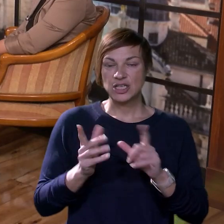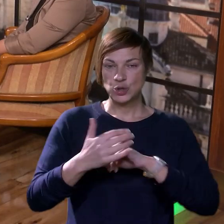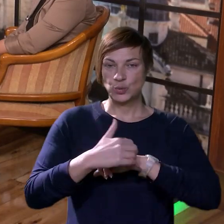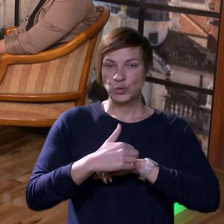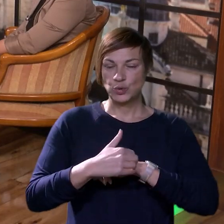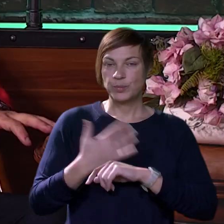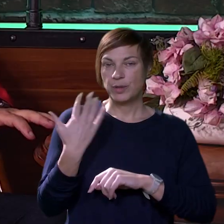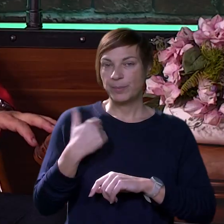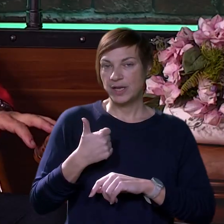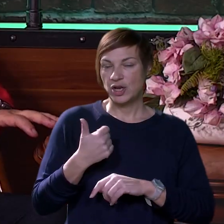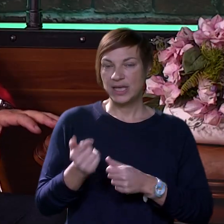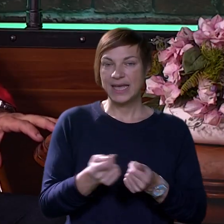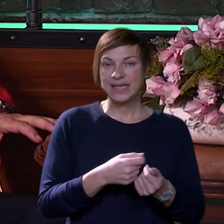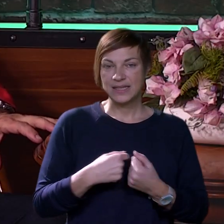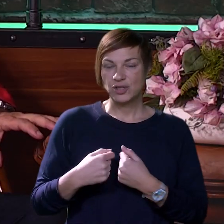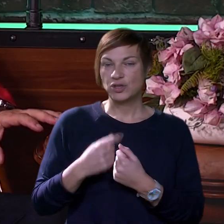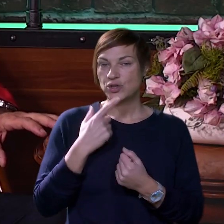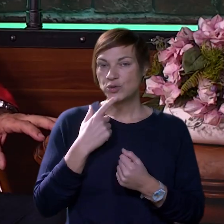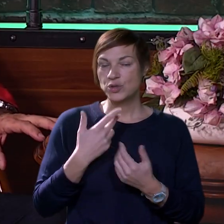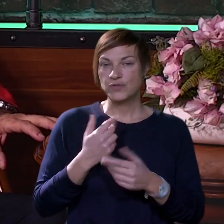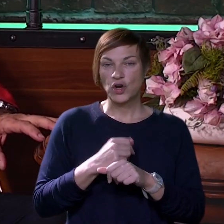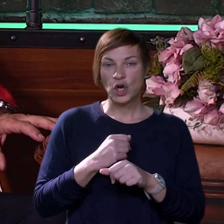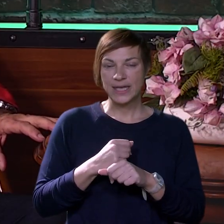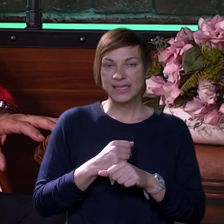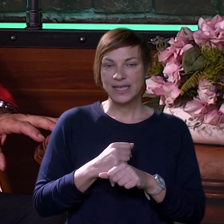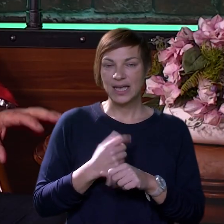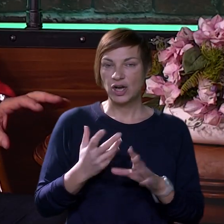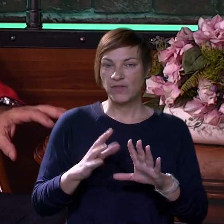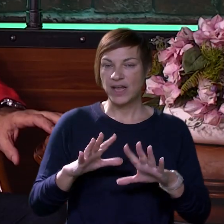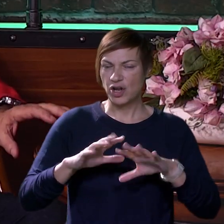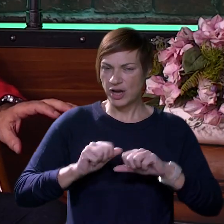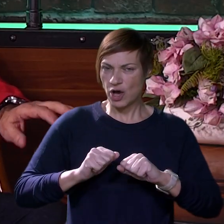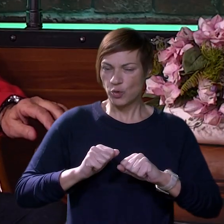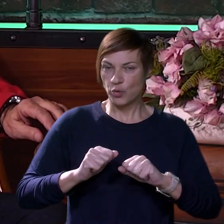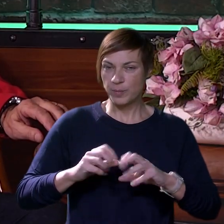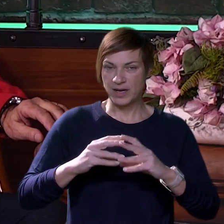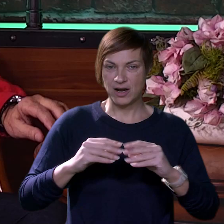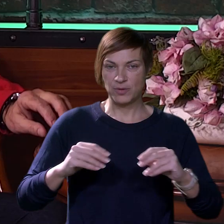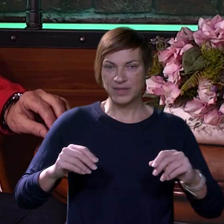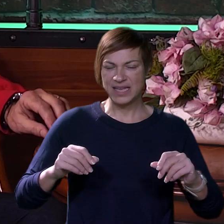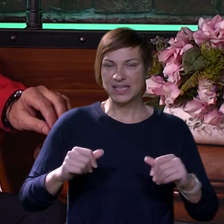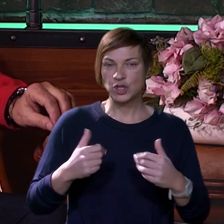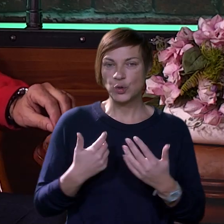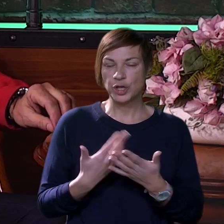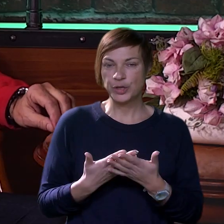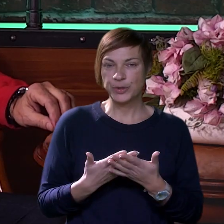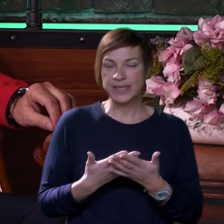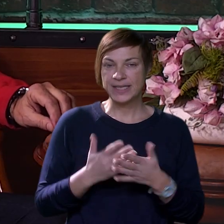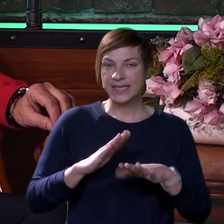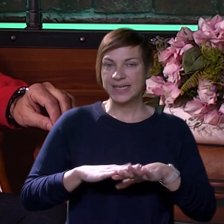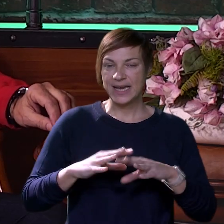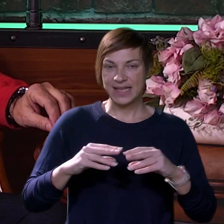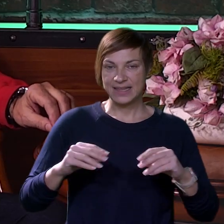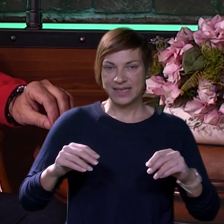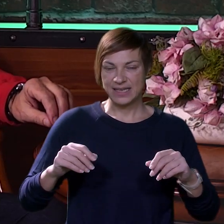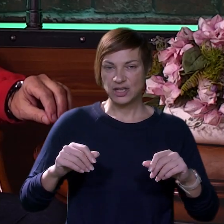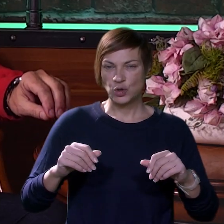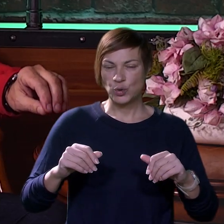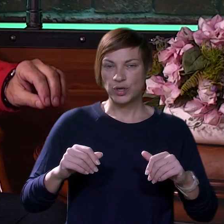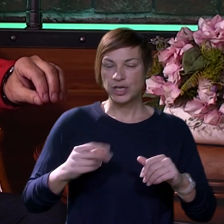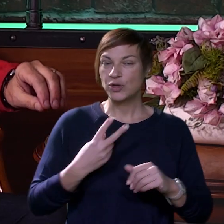u Dubrovniku je bilo jedino društvo koje je djelovalo na okupiranom teritoriju, znači, jer na